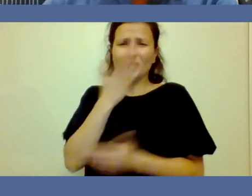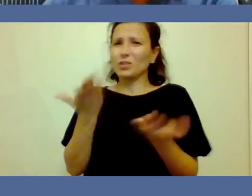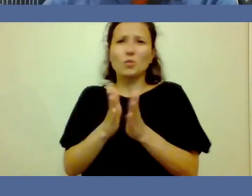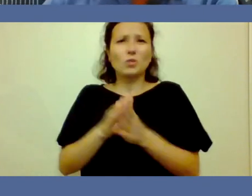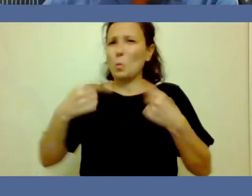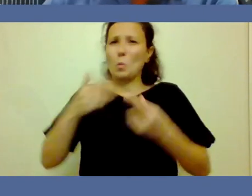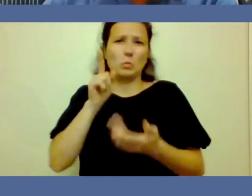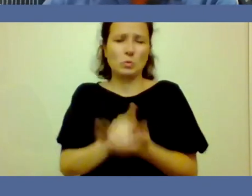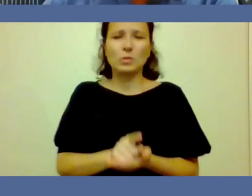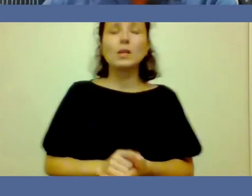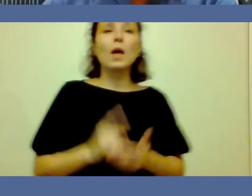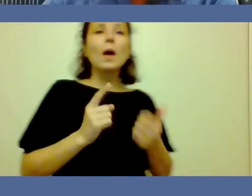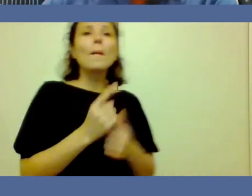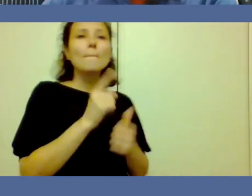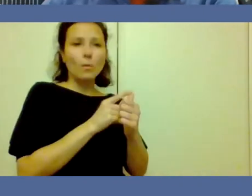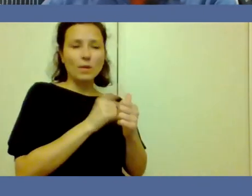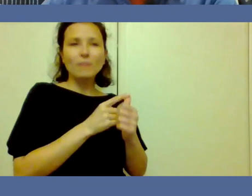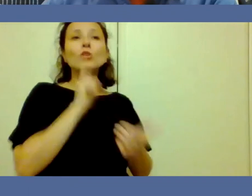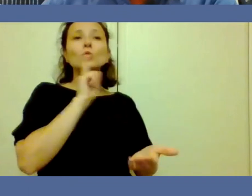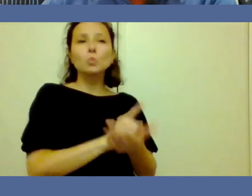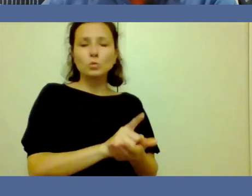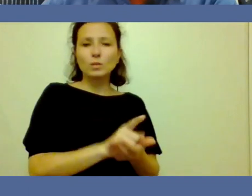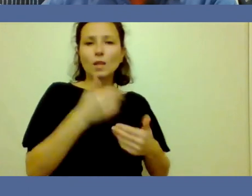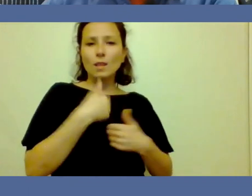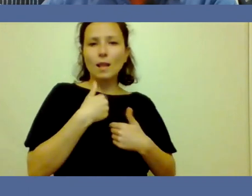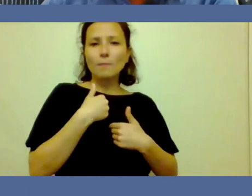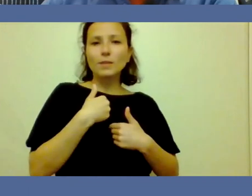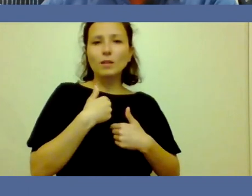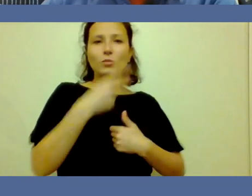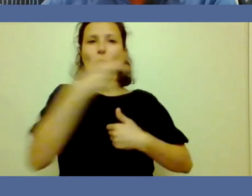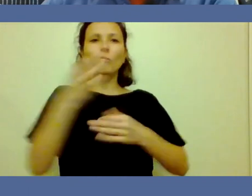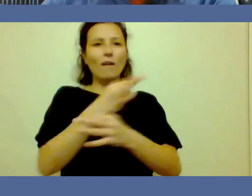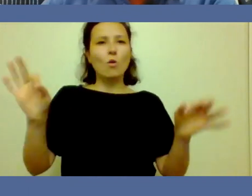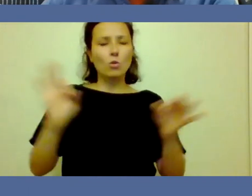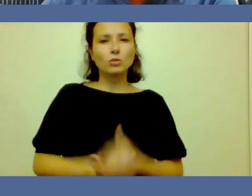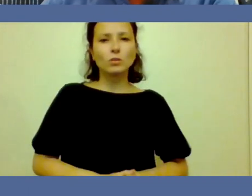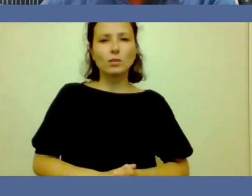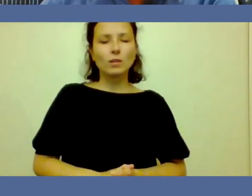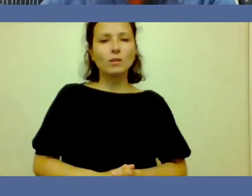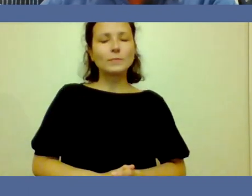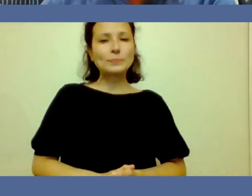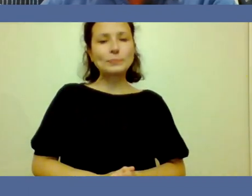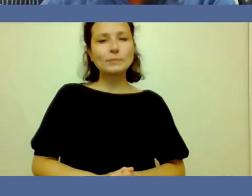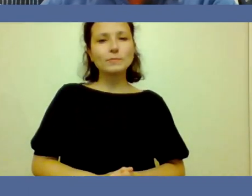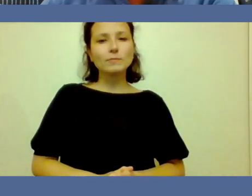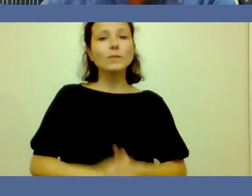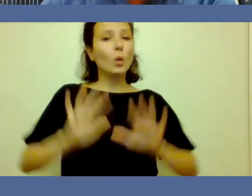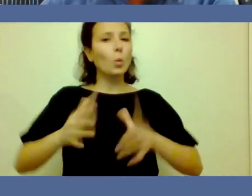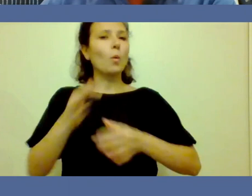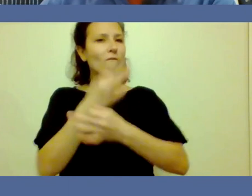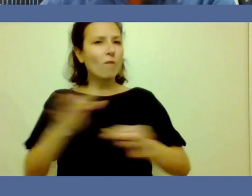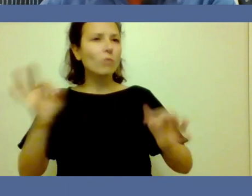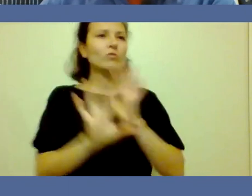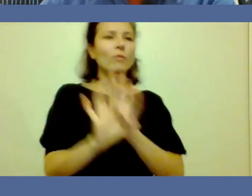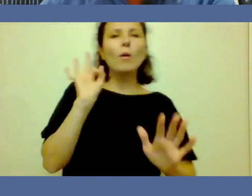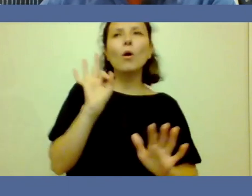pierwsze, sukces dla mnie to jest znak równości z wolnością. Wolność. Wolność wyboru,